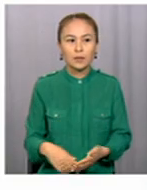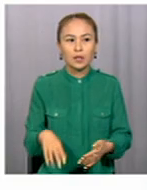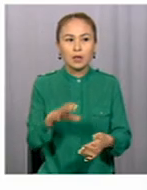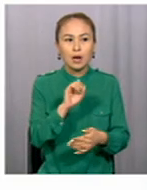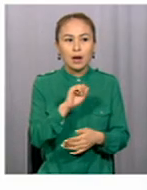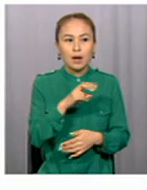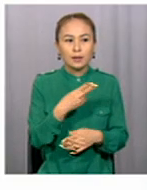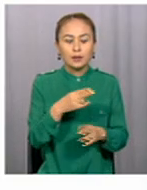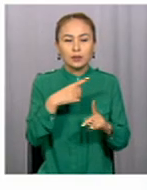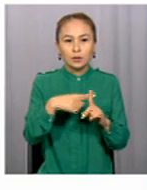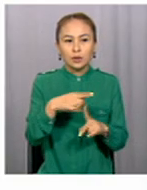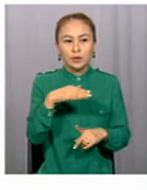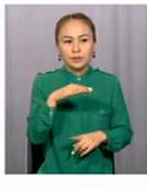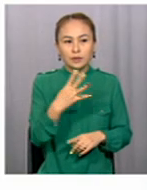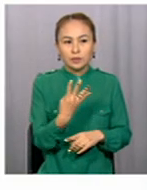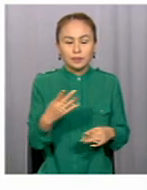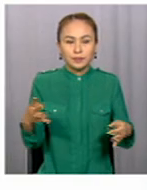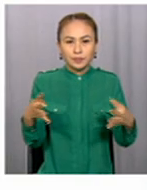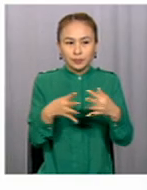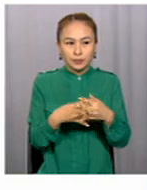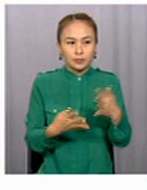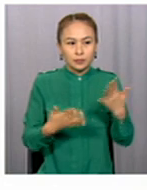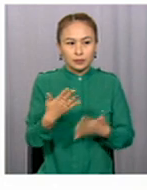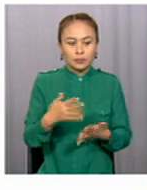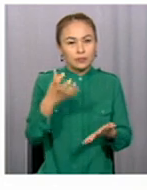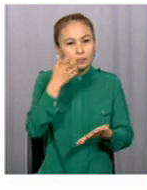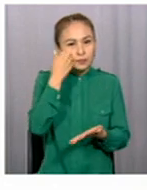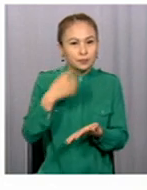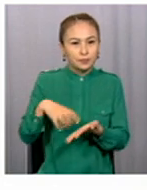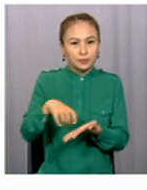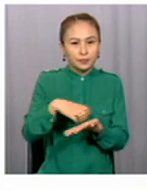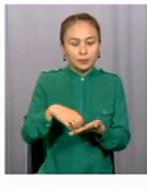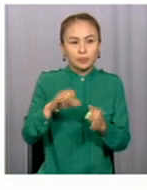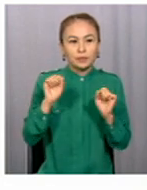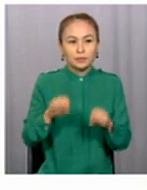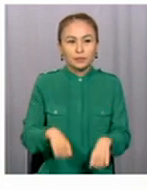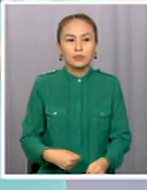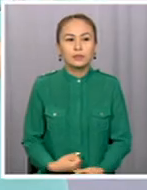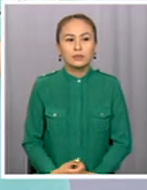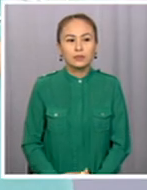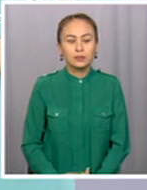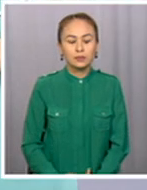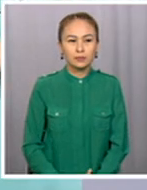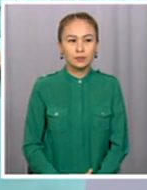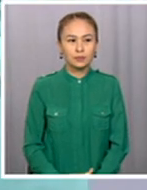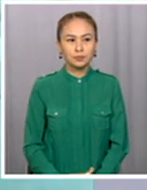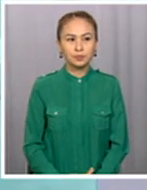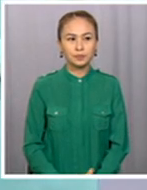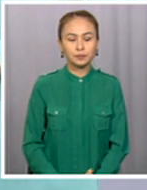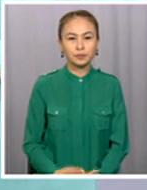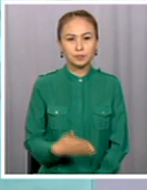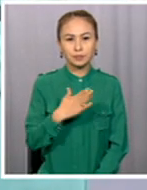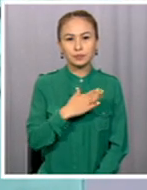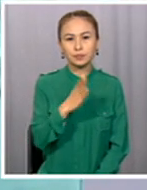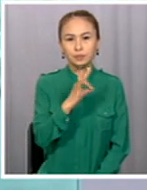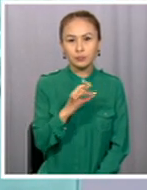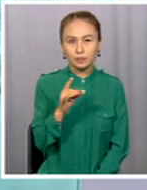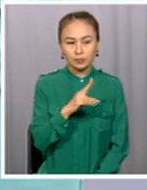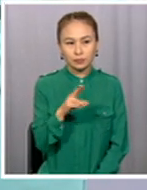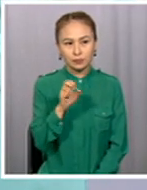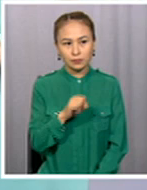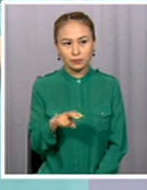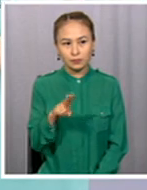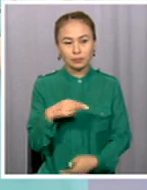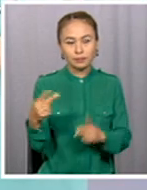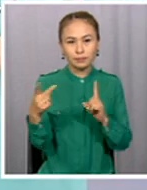Alt F4 пернелер үйлесімін басу арқылы шығуға да болады. Біз WordPad мәтіндік